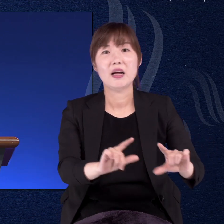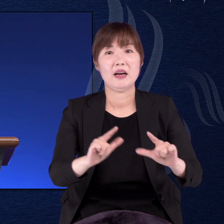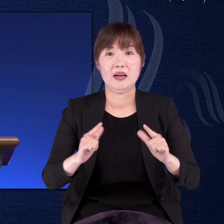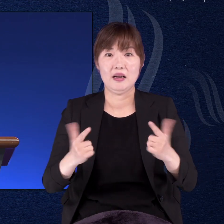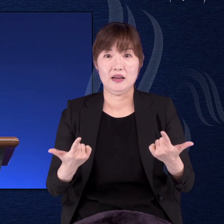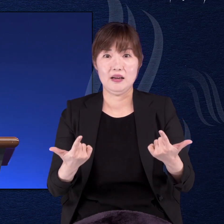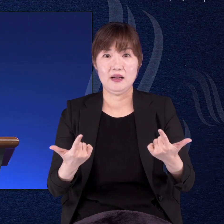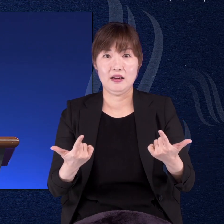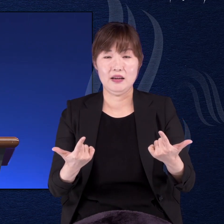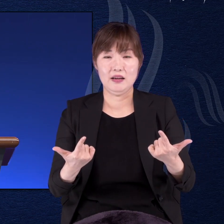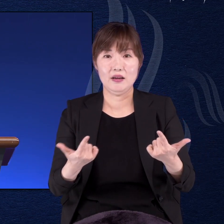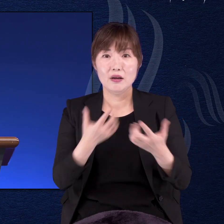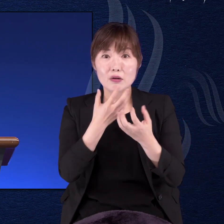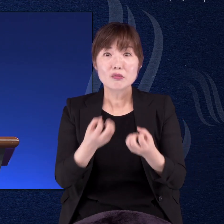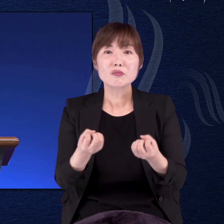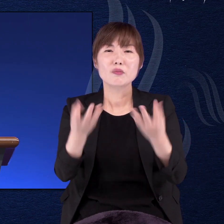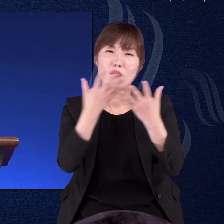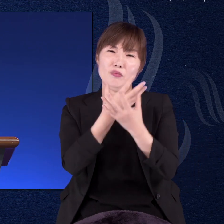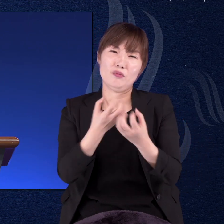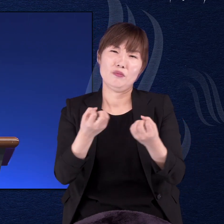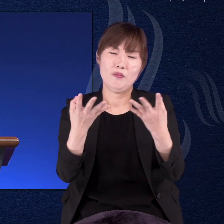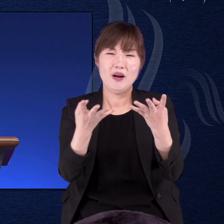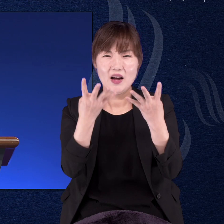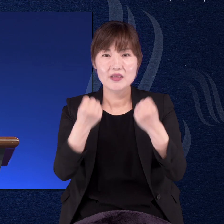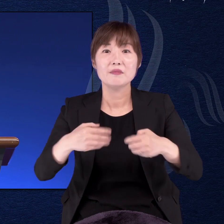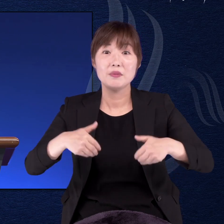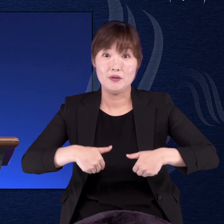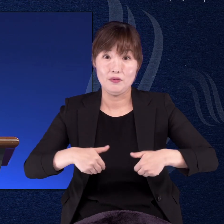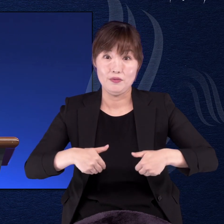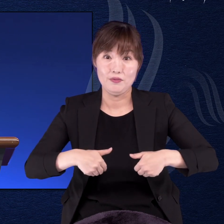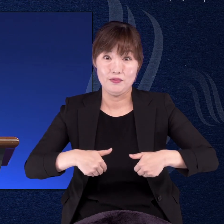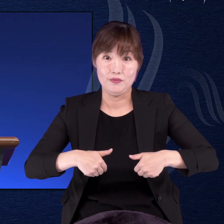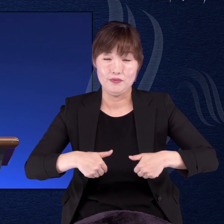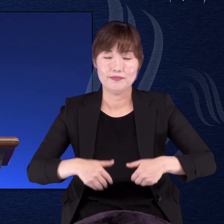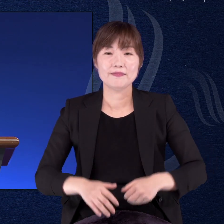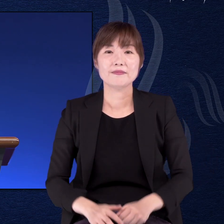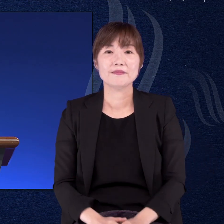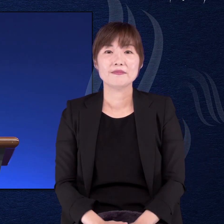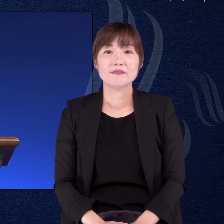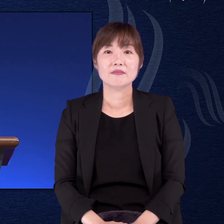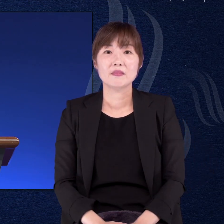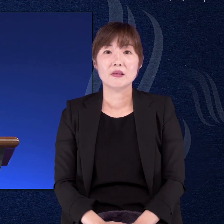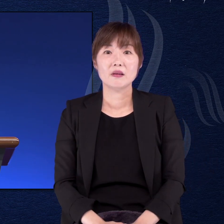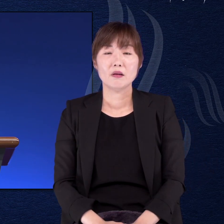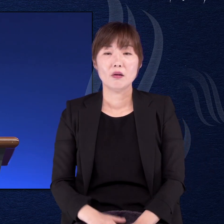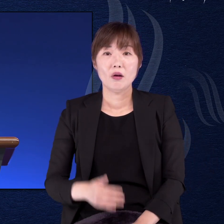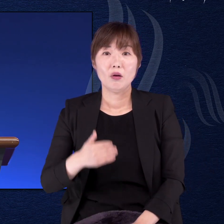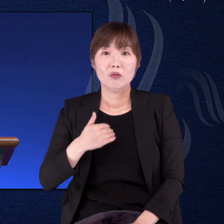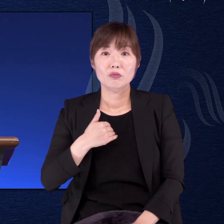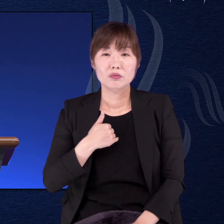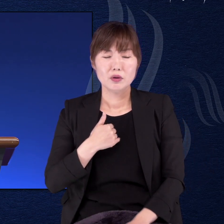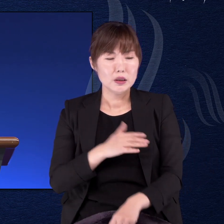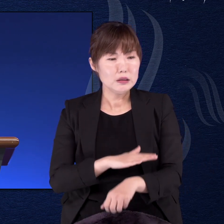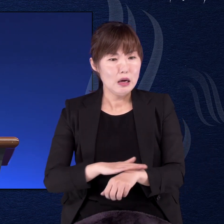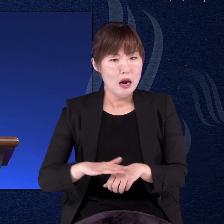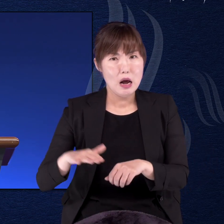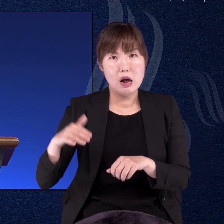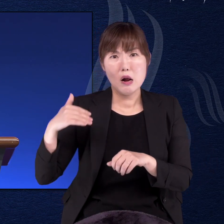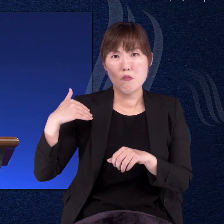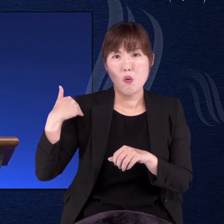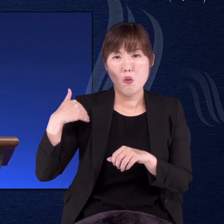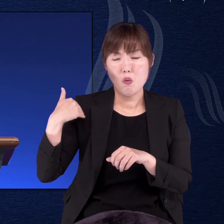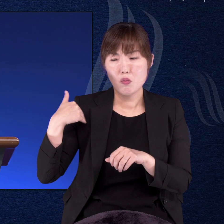또한 반면에 우리가 하는 줄도 모르고 하는 내가 아이들을 향해서